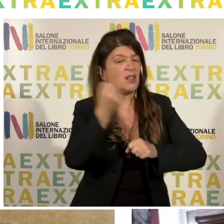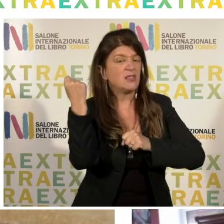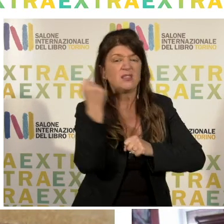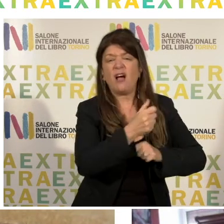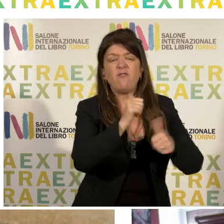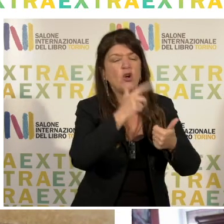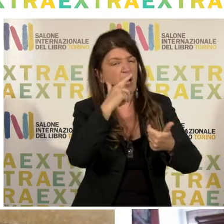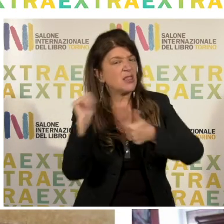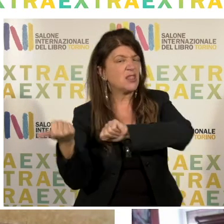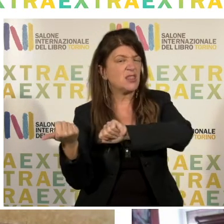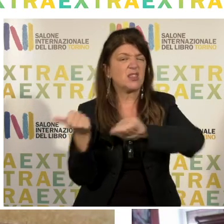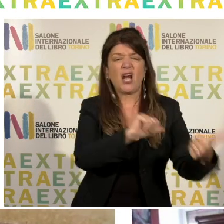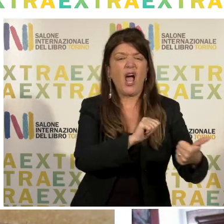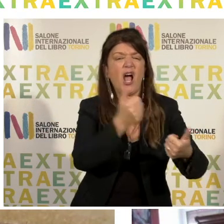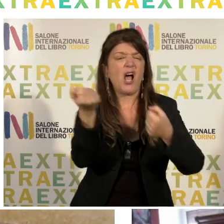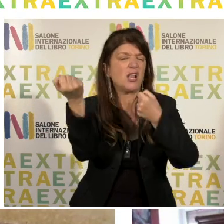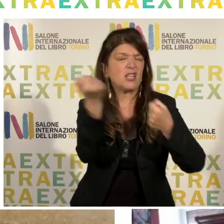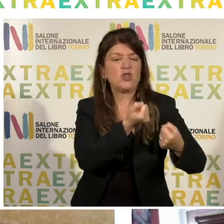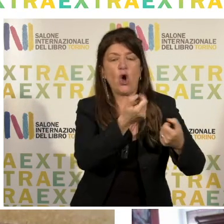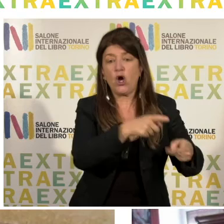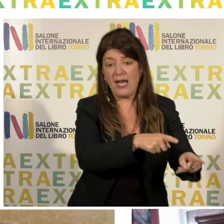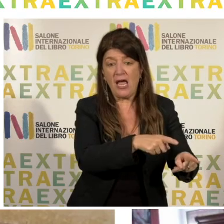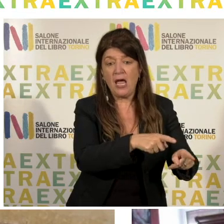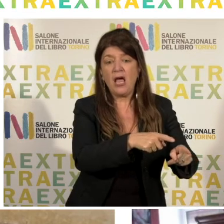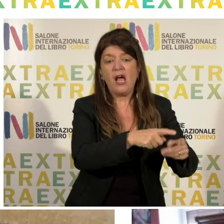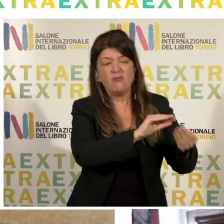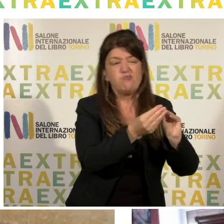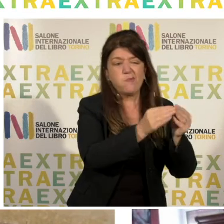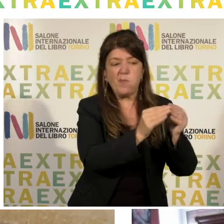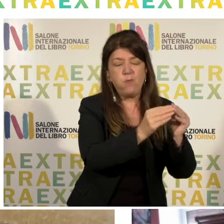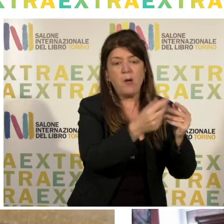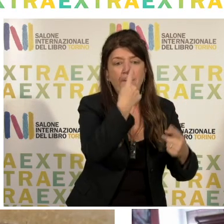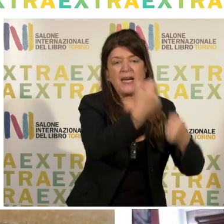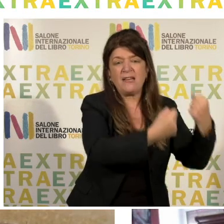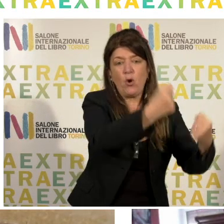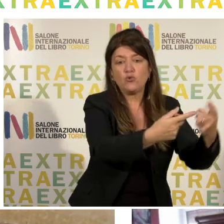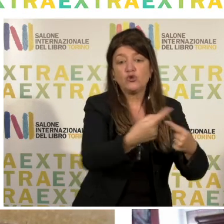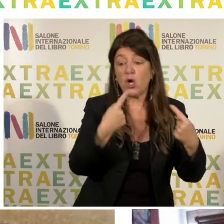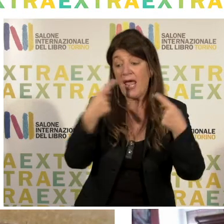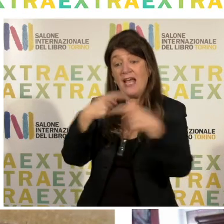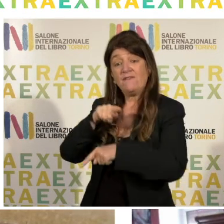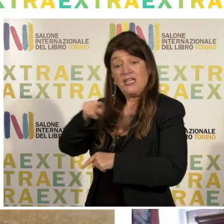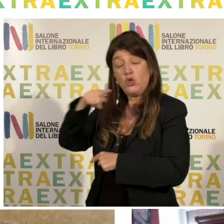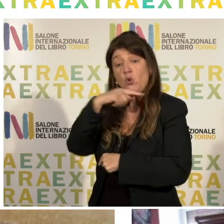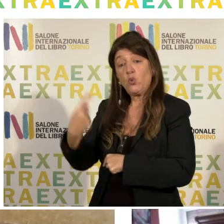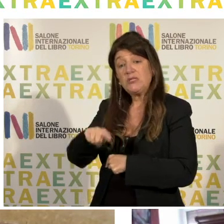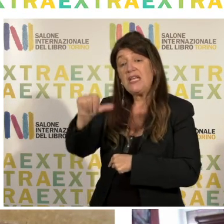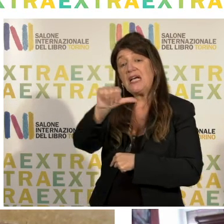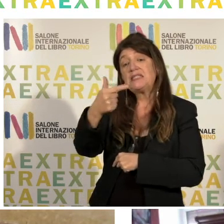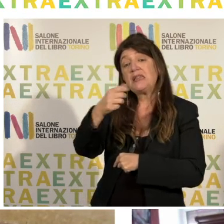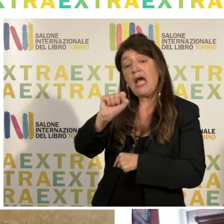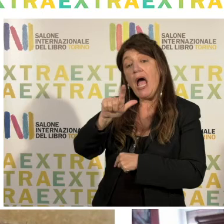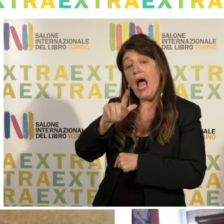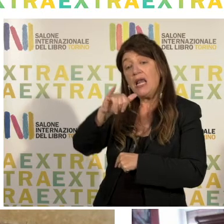in combutta con i nemici della rivoluzione. E con Stalin e già con Lenin questa logica